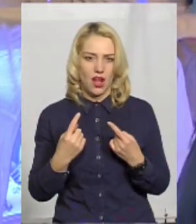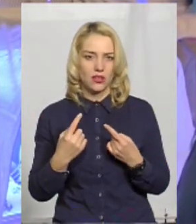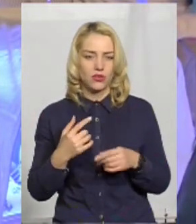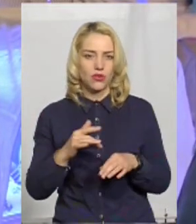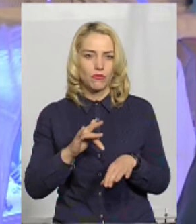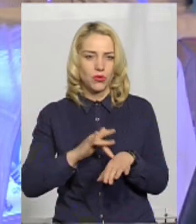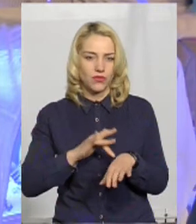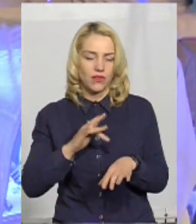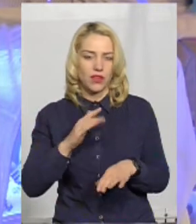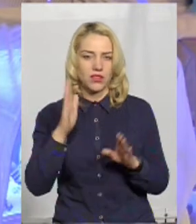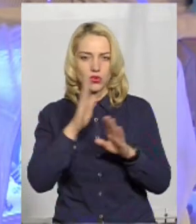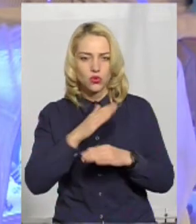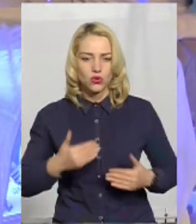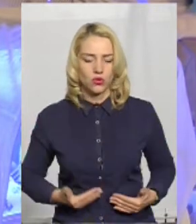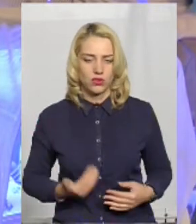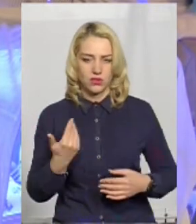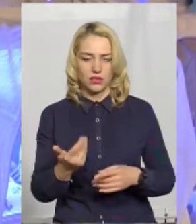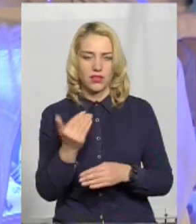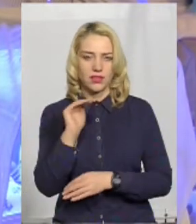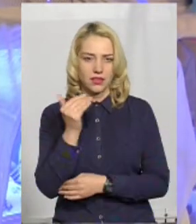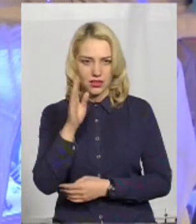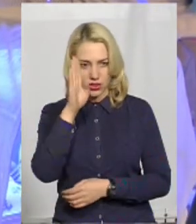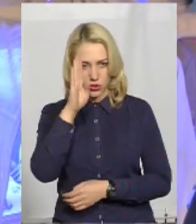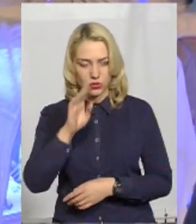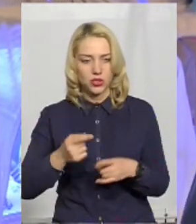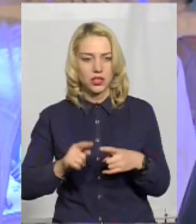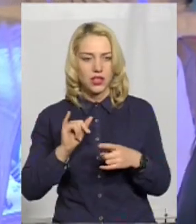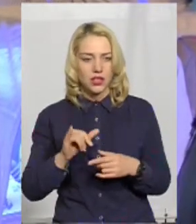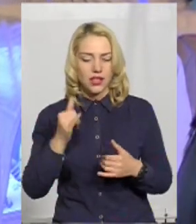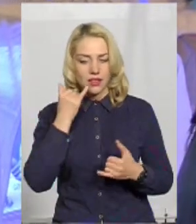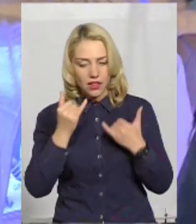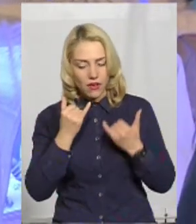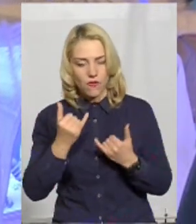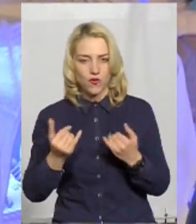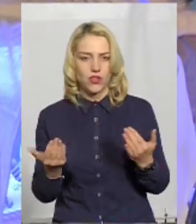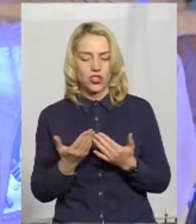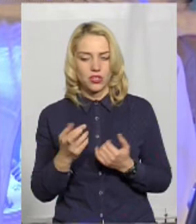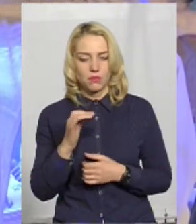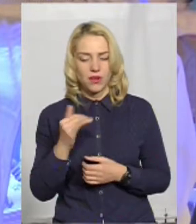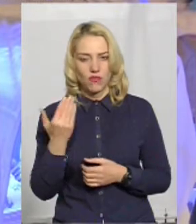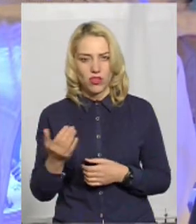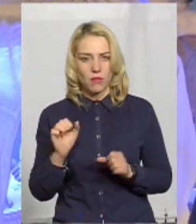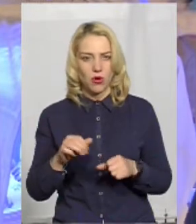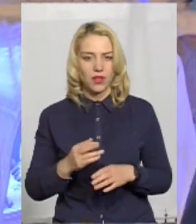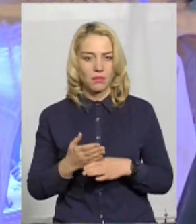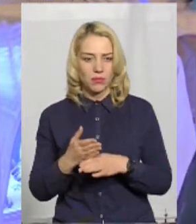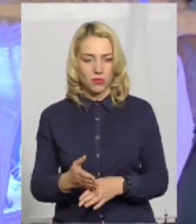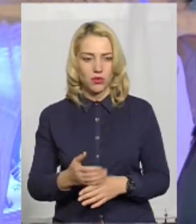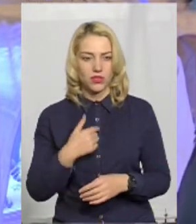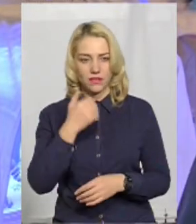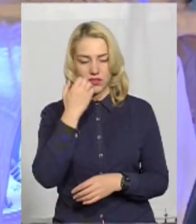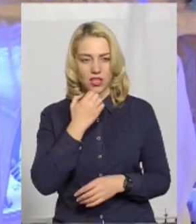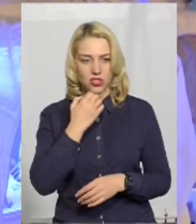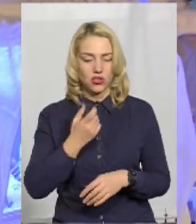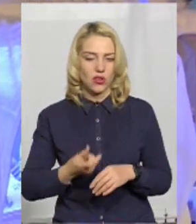перейнялися долею цього хлопчика. Всі запитували, телефонували, чим вони би могли йому допомогти. Вдячна